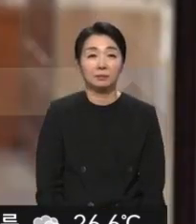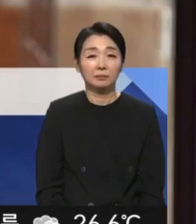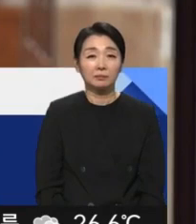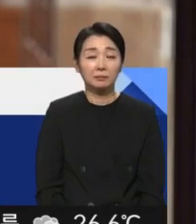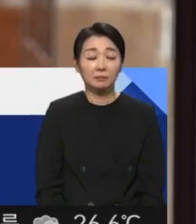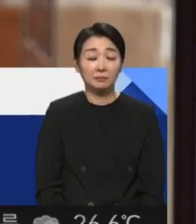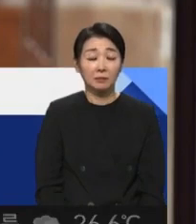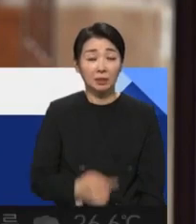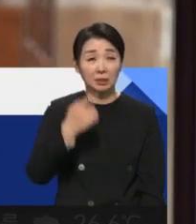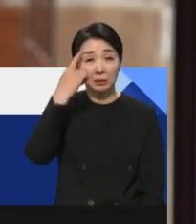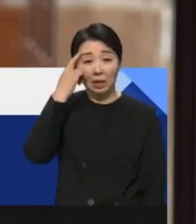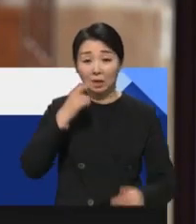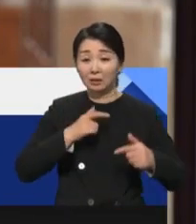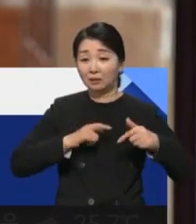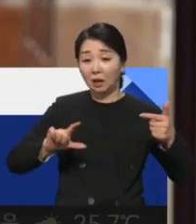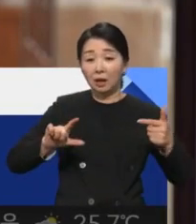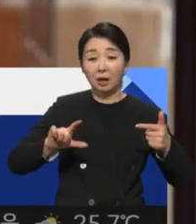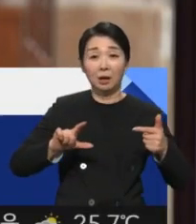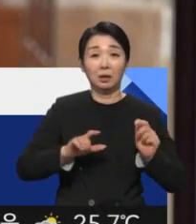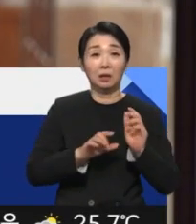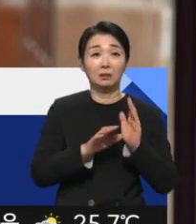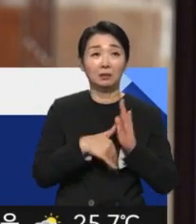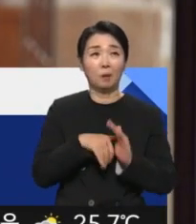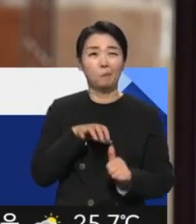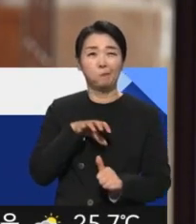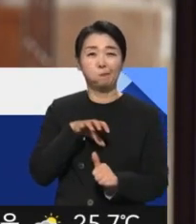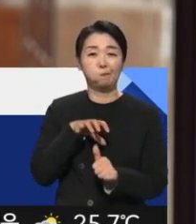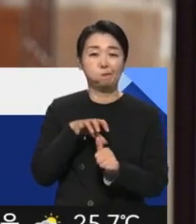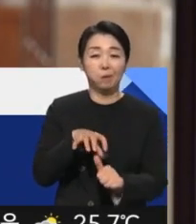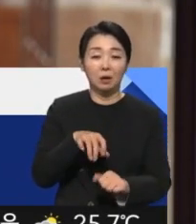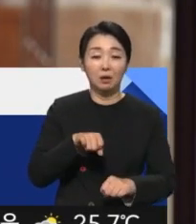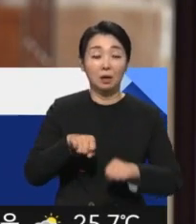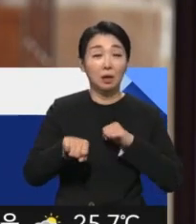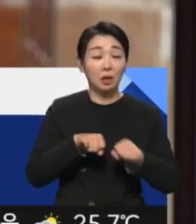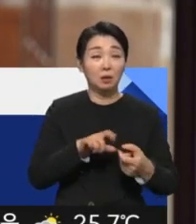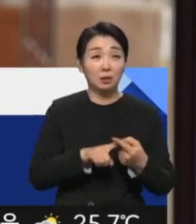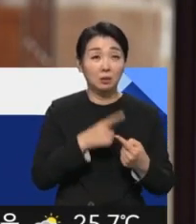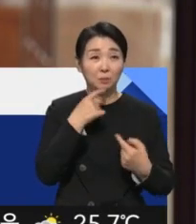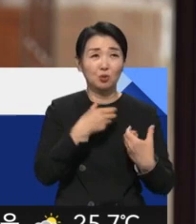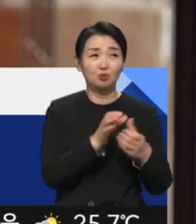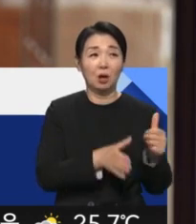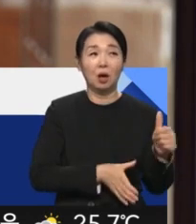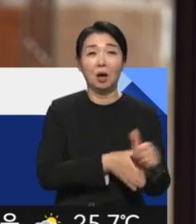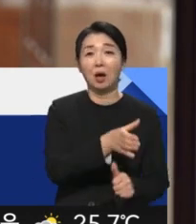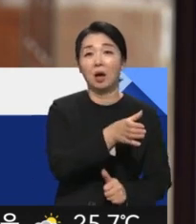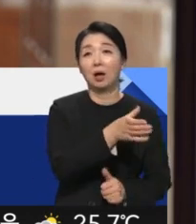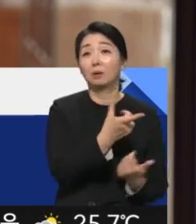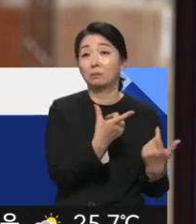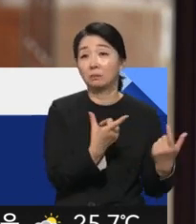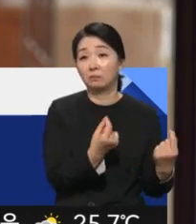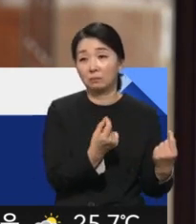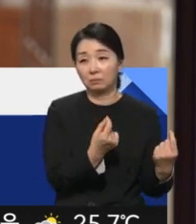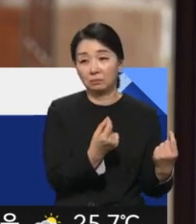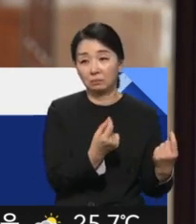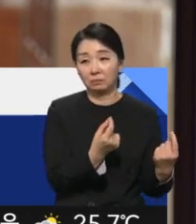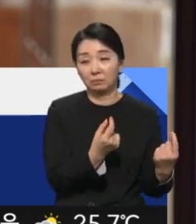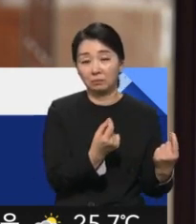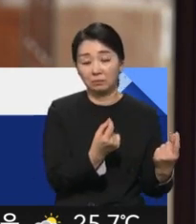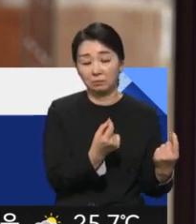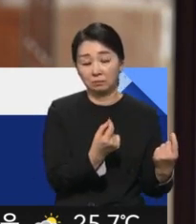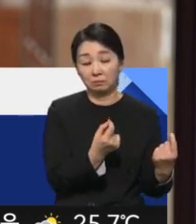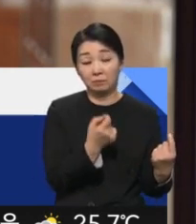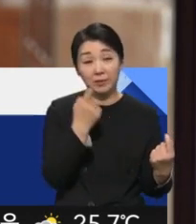자신과 다른 의견에 대해서 이렇게 억압하는 행위는 민주당을 해치는 행위라고 하는 점을 우리가 다